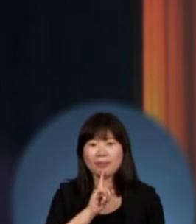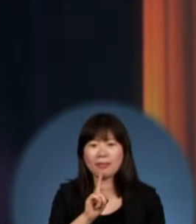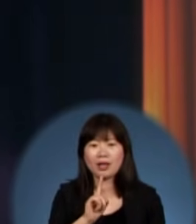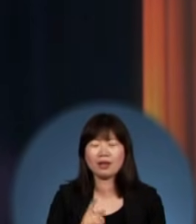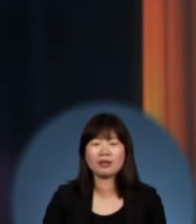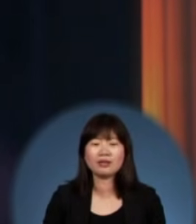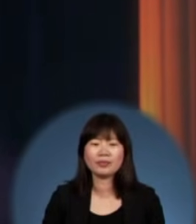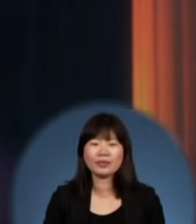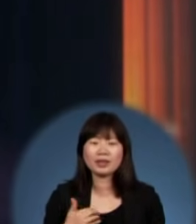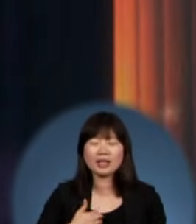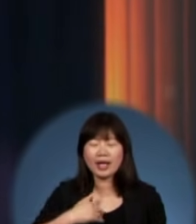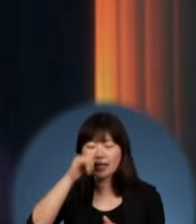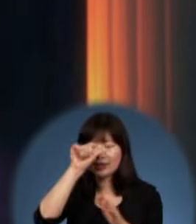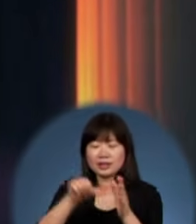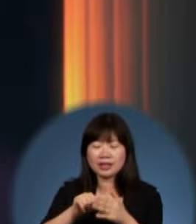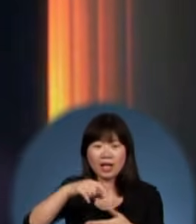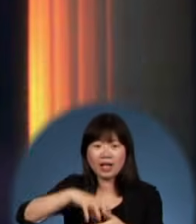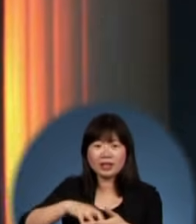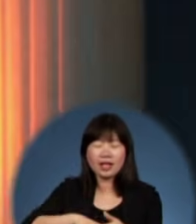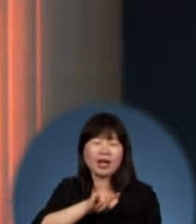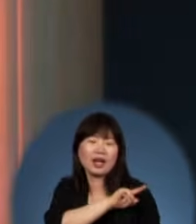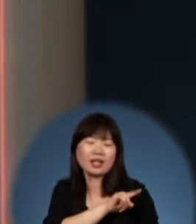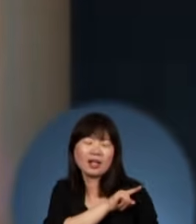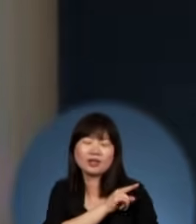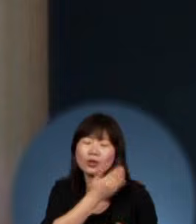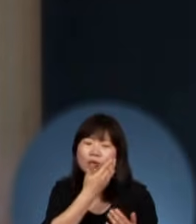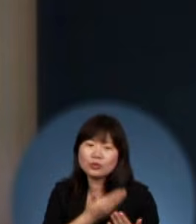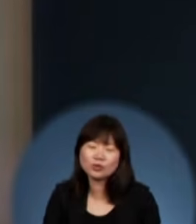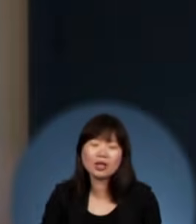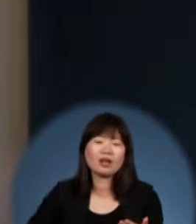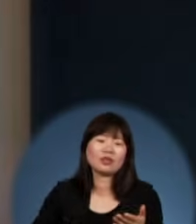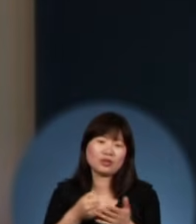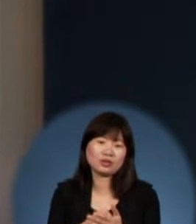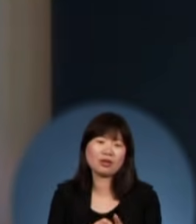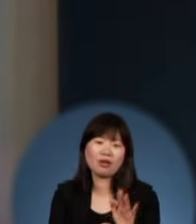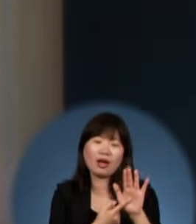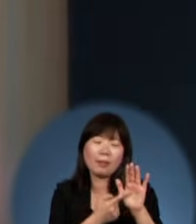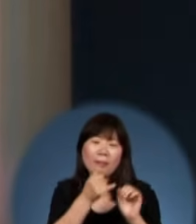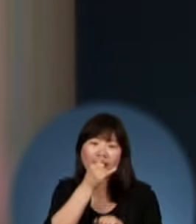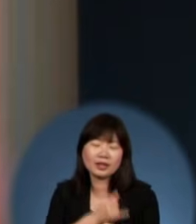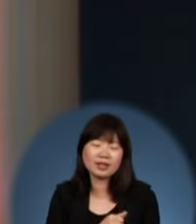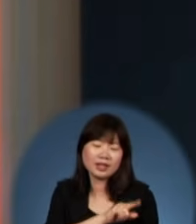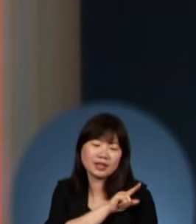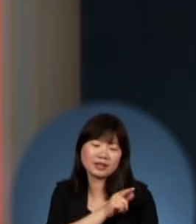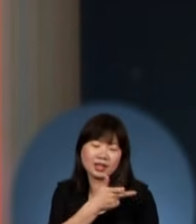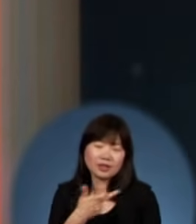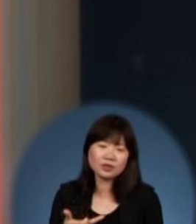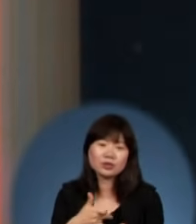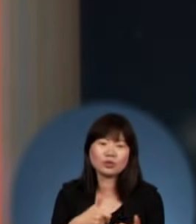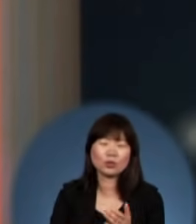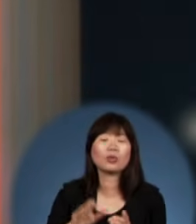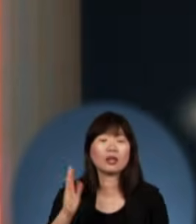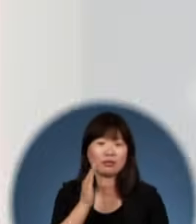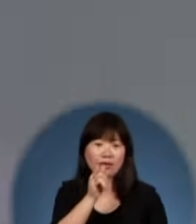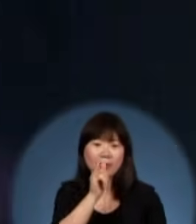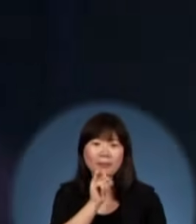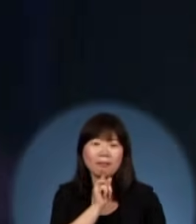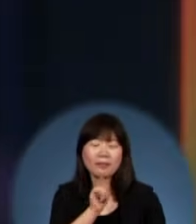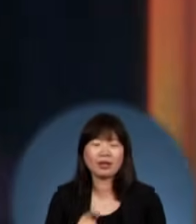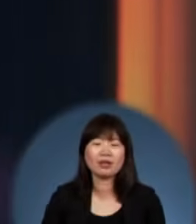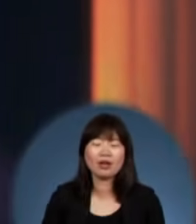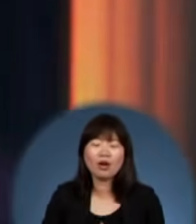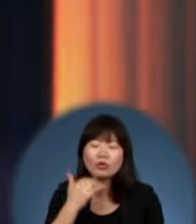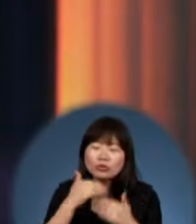내 인생에서 가장 중요한 결정을 내릴 수 있는 가장 큰 도가 되었다는 것입니다